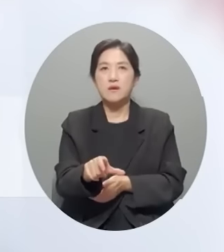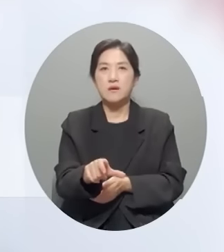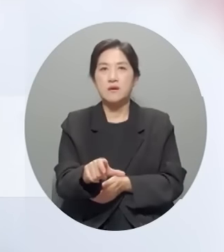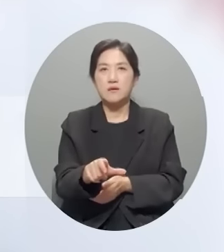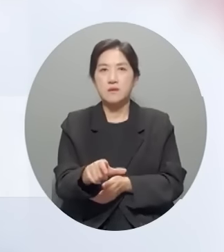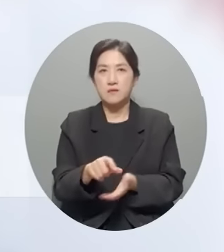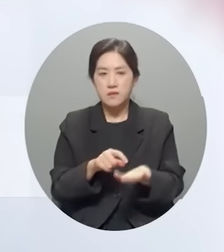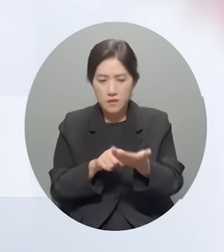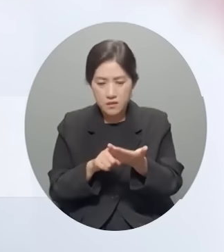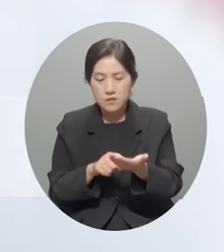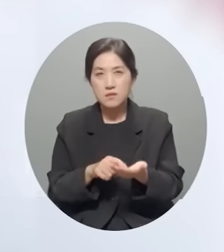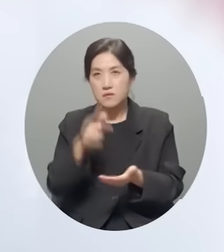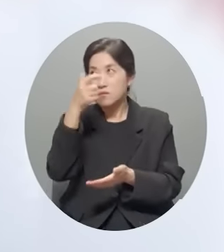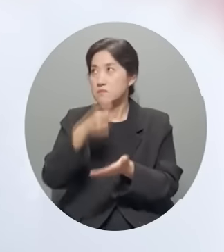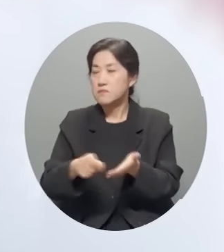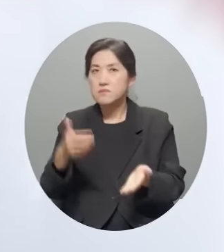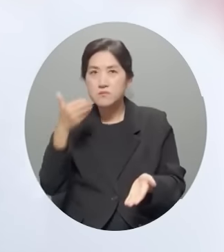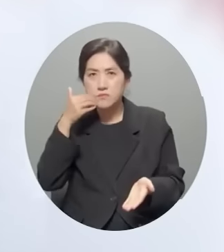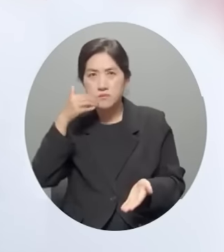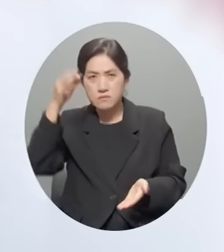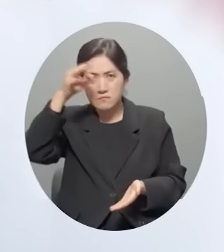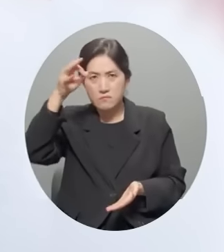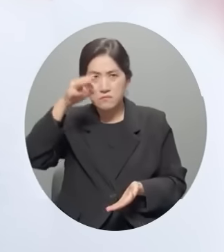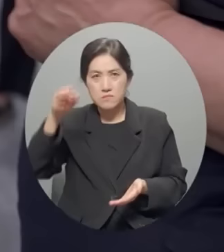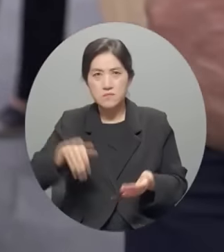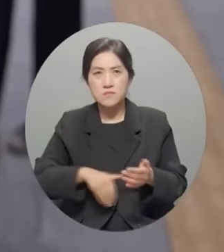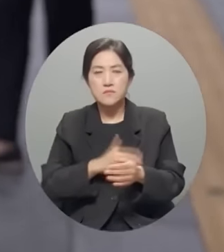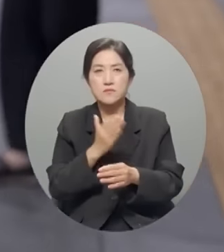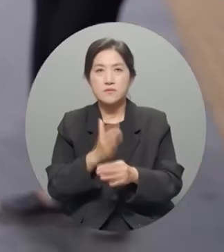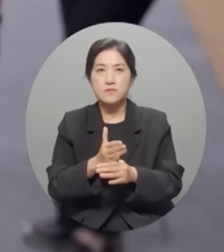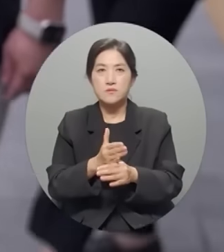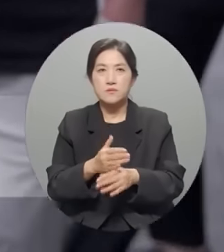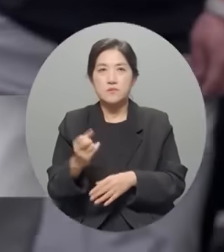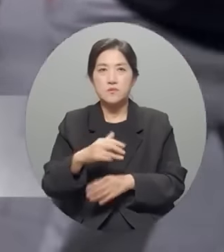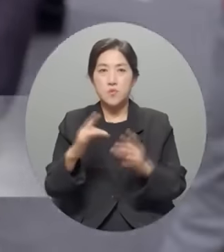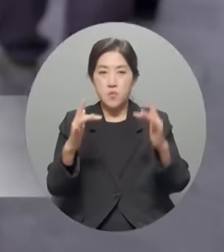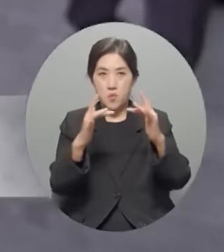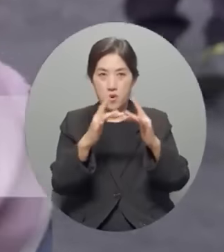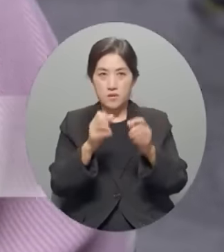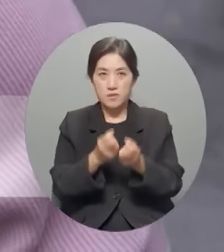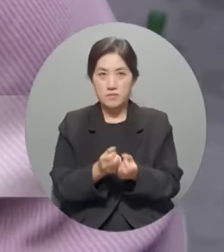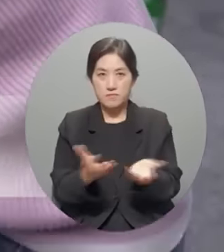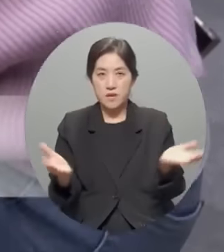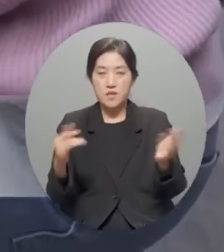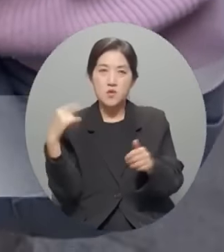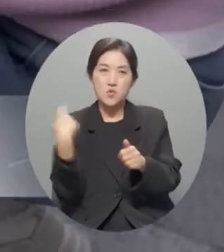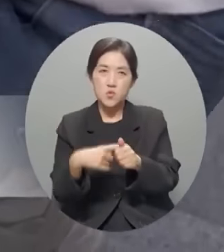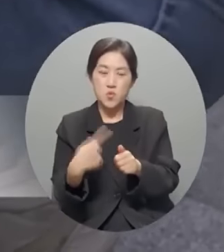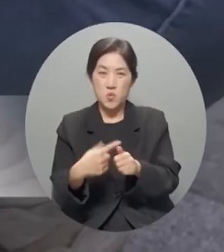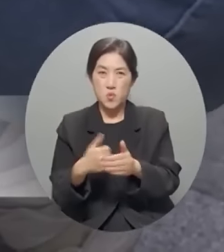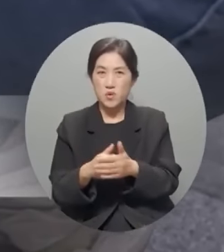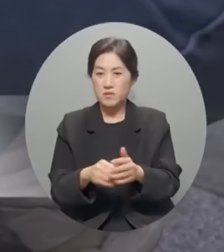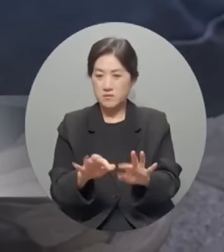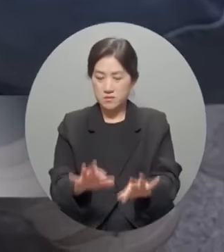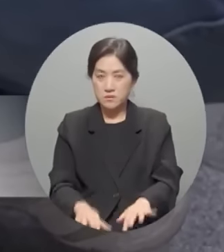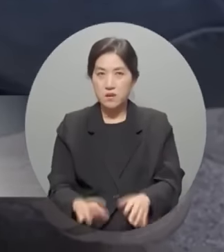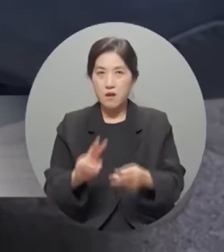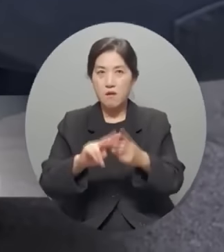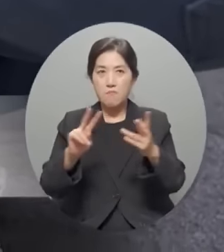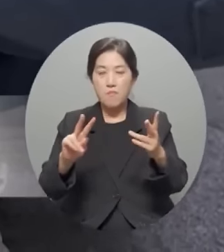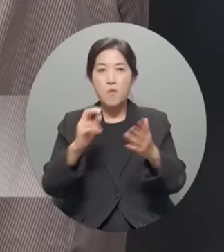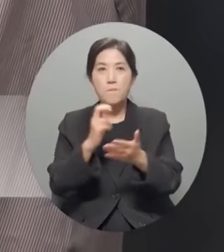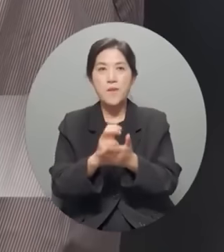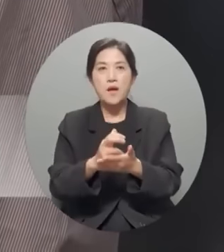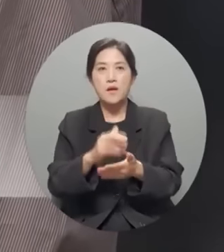알려지면서 경찰이 작성자를 추적하고 나섰습니다. 또 온라인상에 유포된 피해자 조롱글 역시 형법상